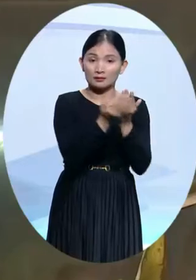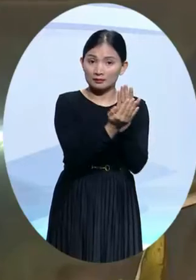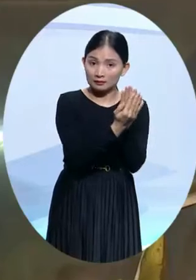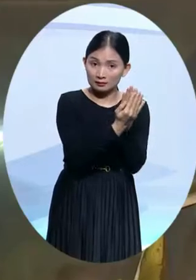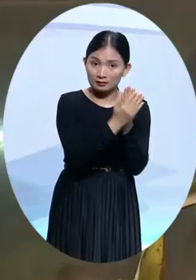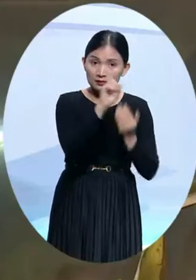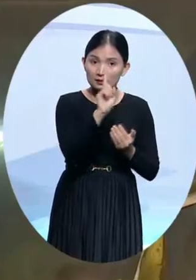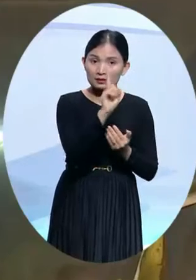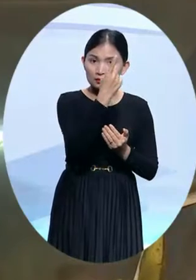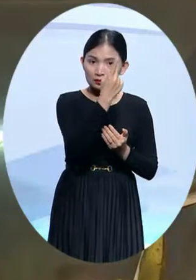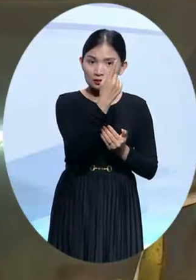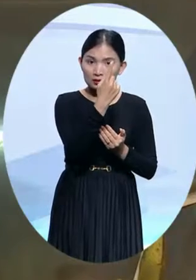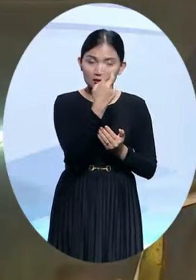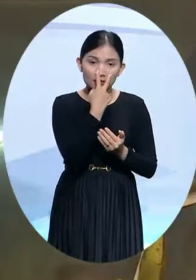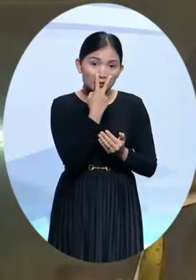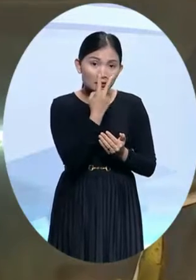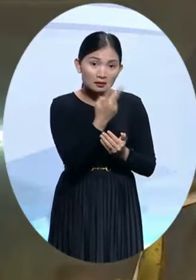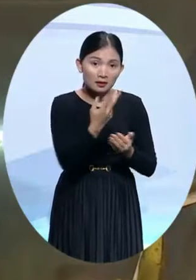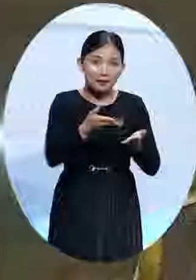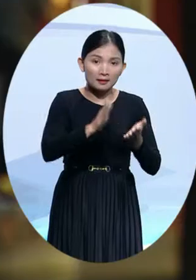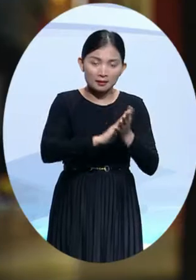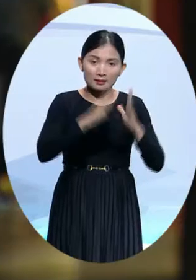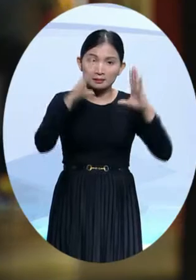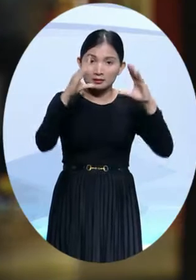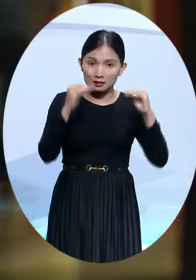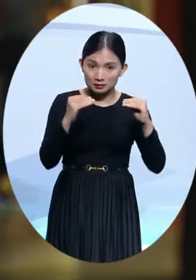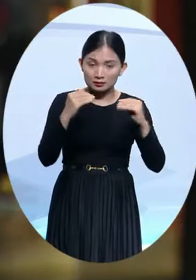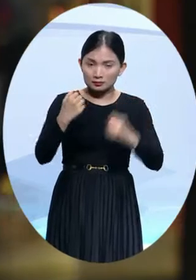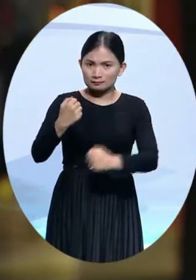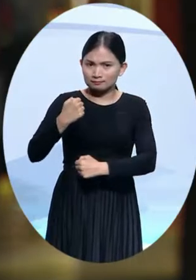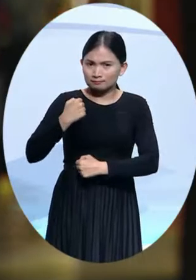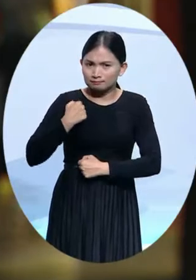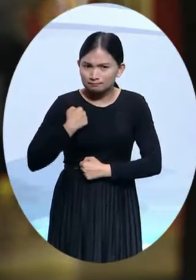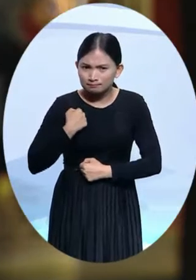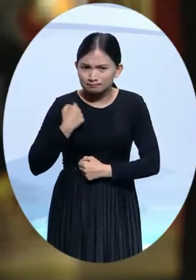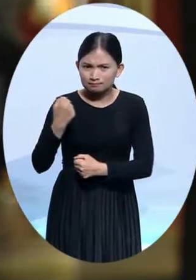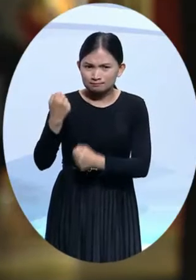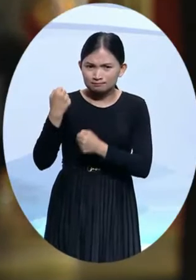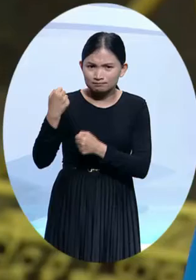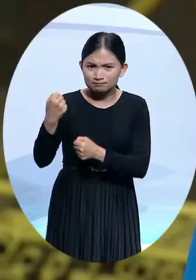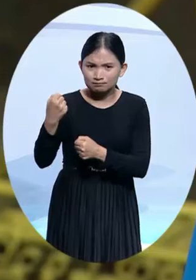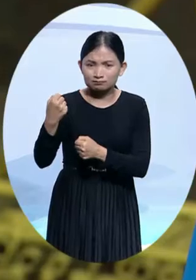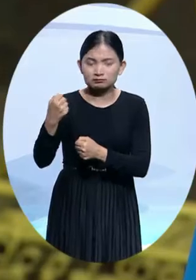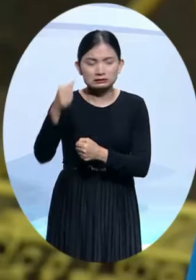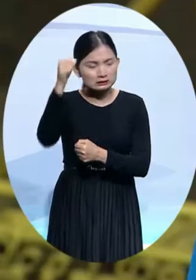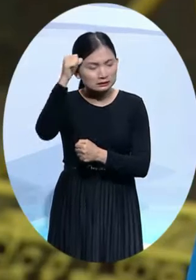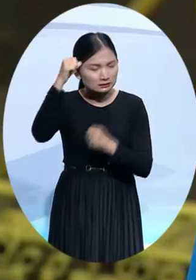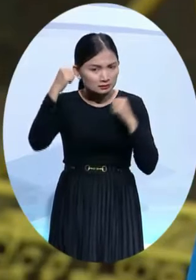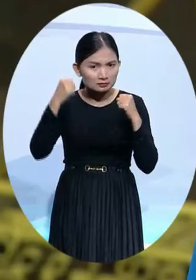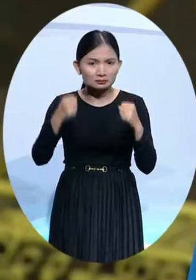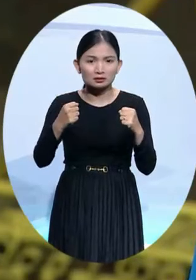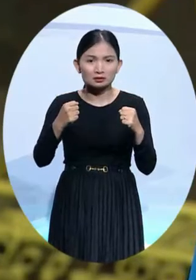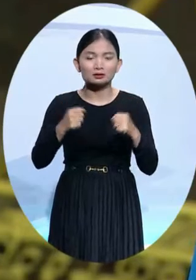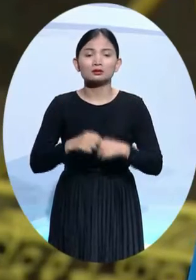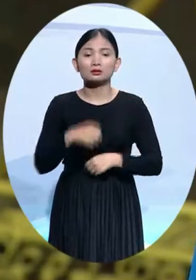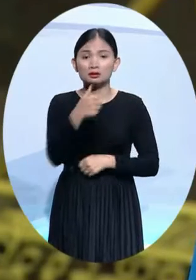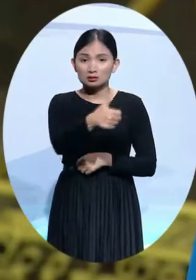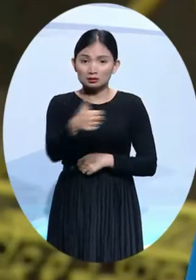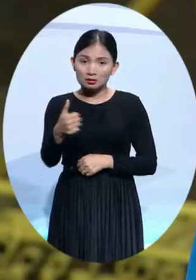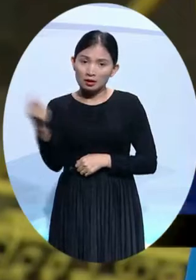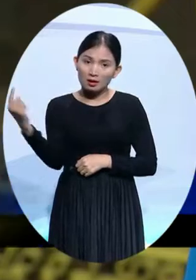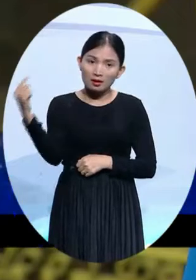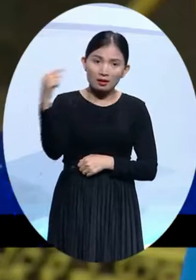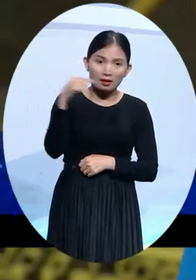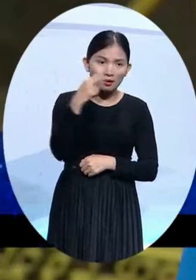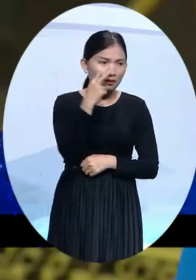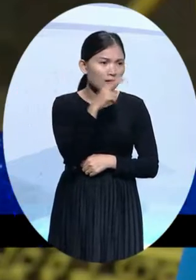quả bom ba càng, biểu trưng cho tinh thần chiến đấu và chiến thắng của nhân dân thủ đô Hà Nội. Mỗi dịp mà khách tham quan đến thăm bảo tàng, đặc biệt